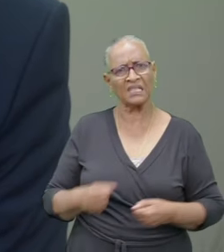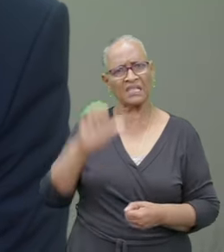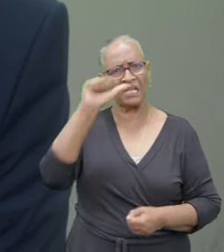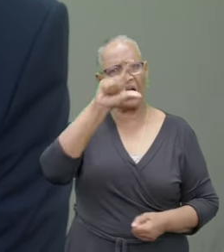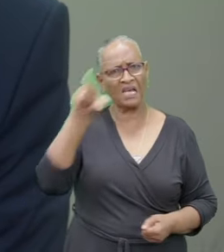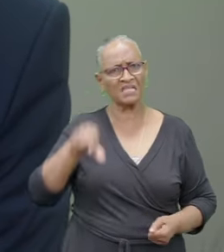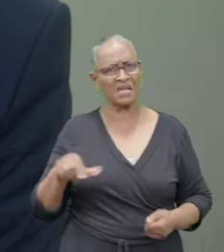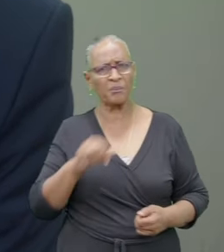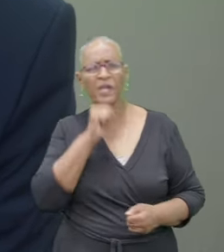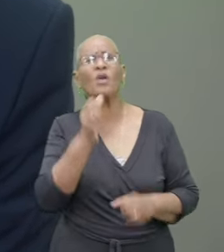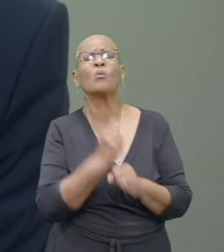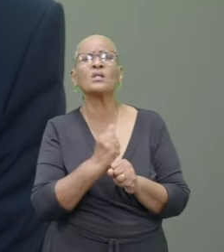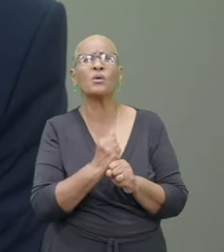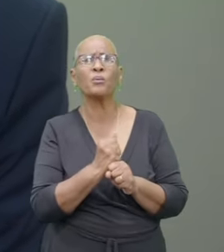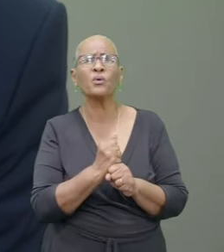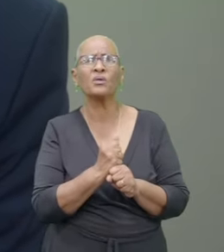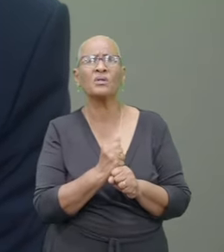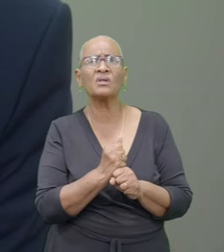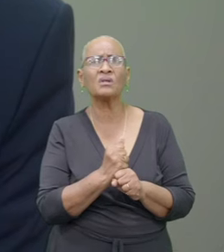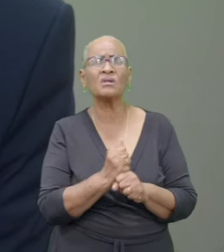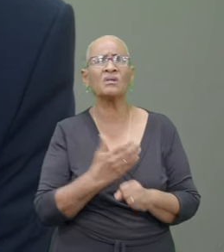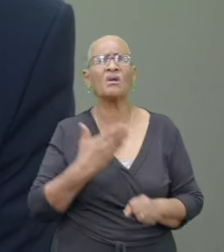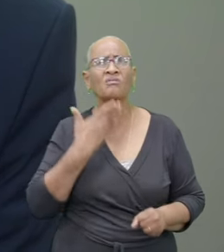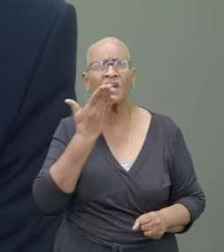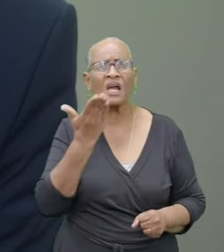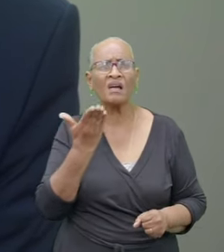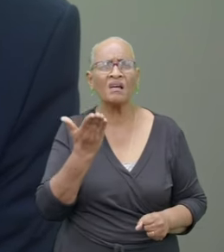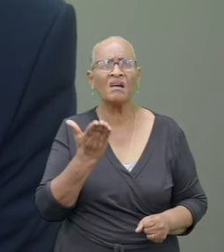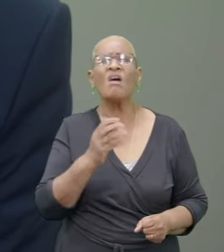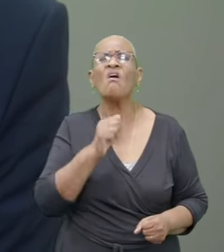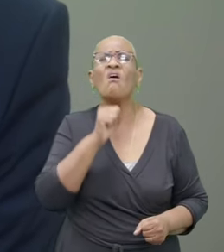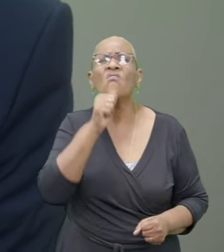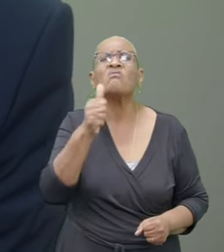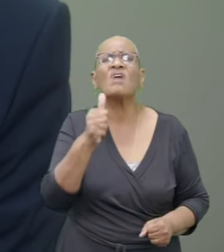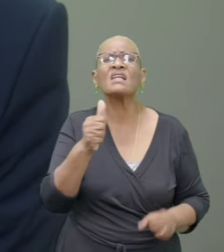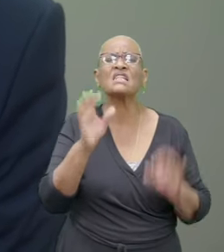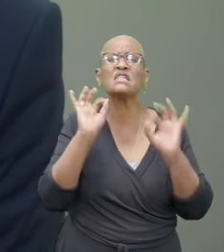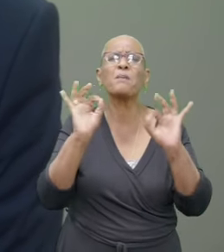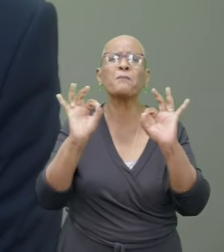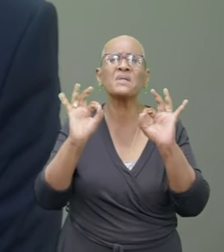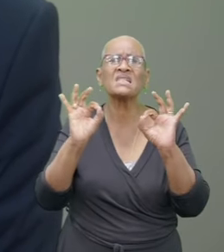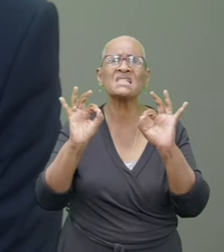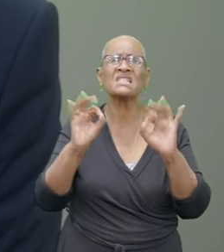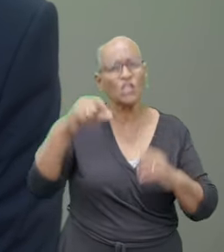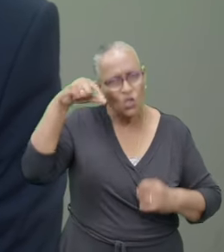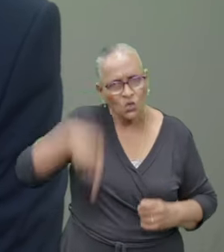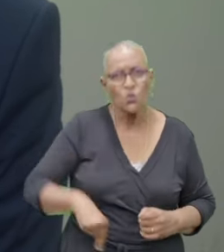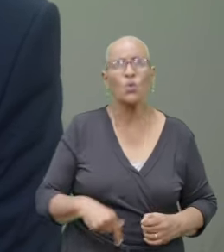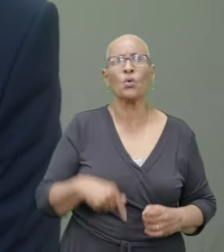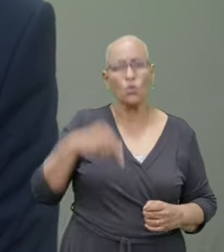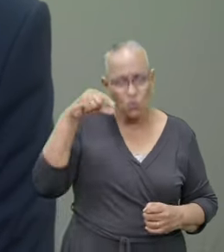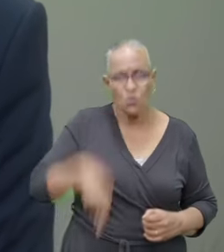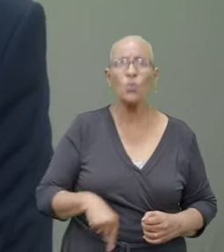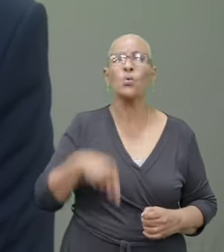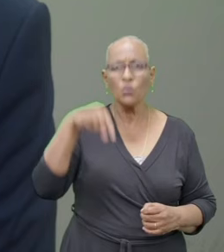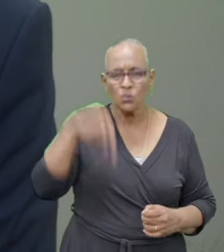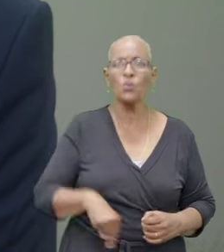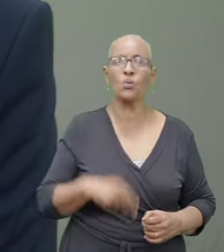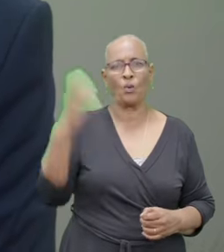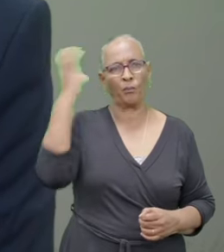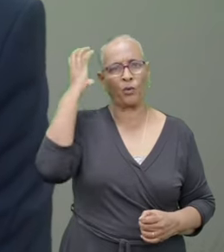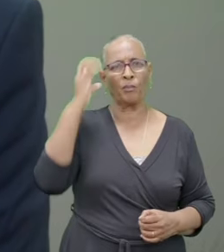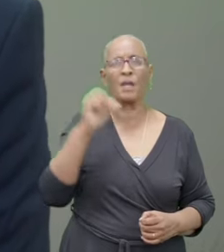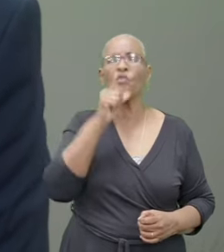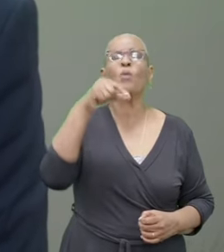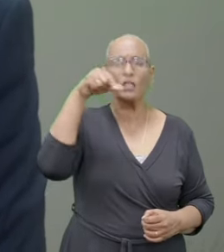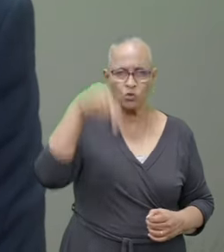wat de feitelijke... Dat, dus de vraag zou moeten zijn, wat is de feitelijke of wat is de actuele... Het aantal personen welke werkzaam is op de